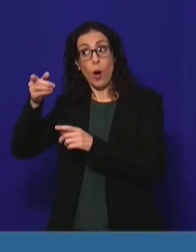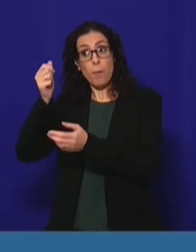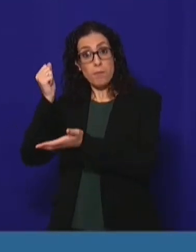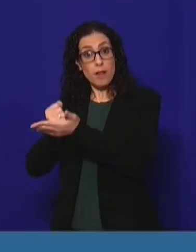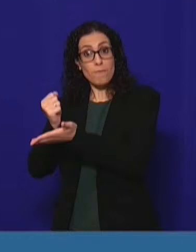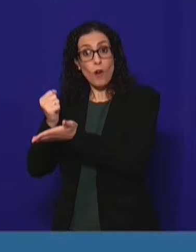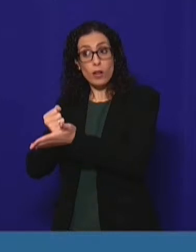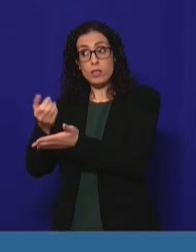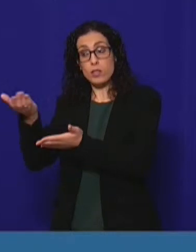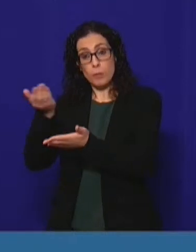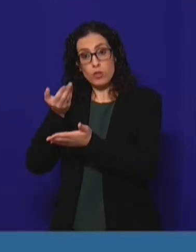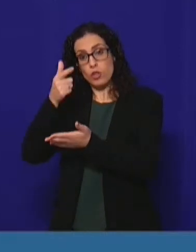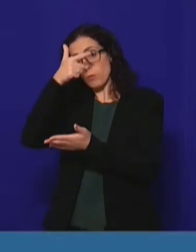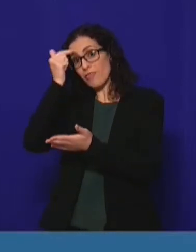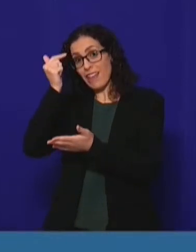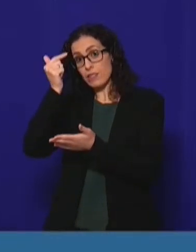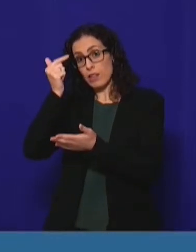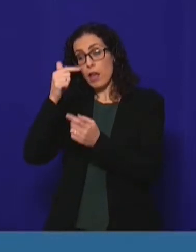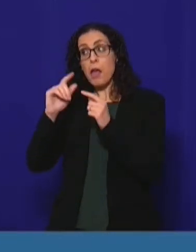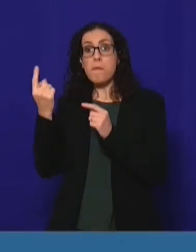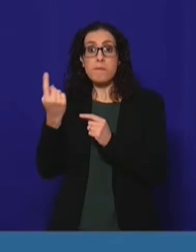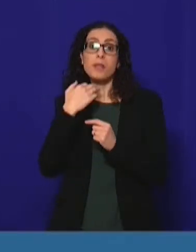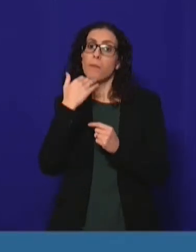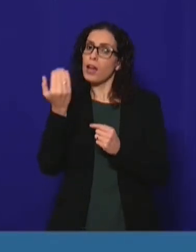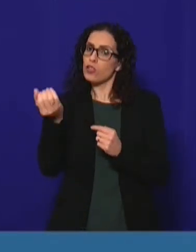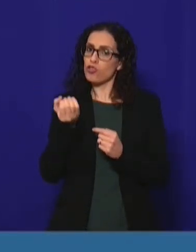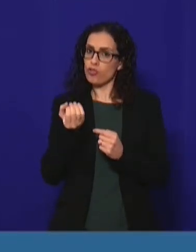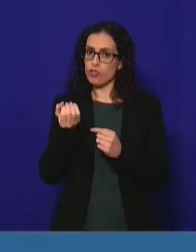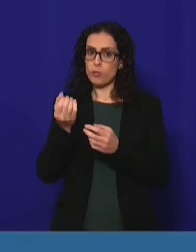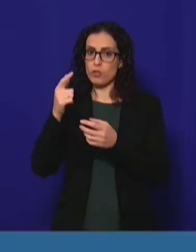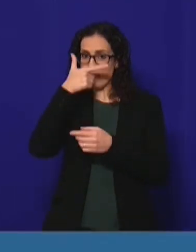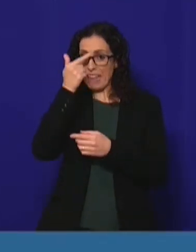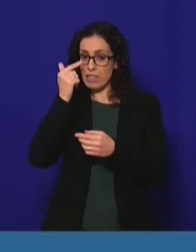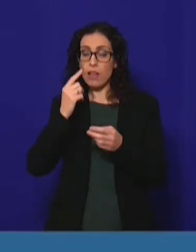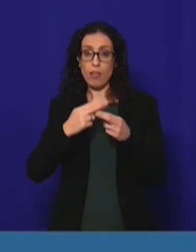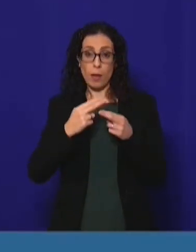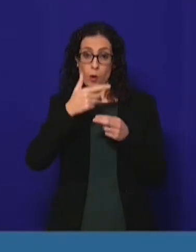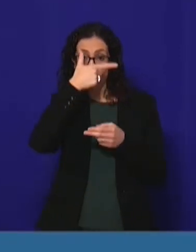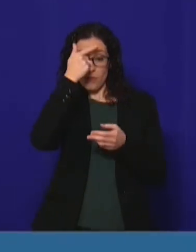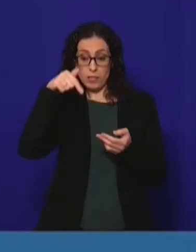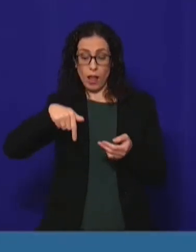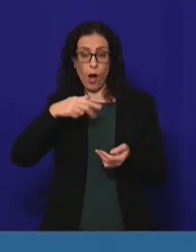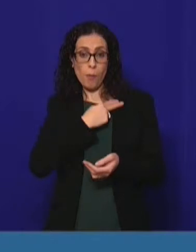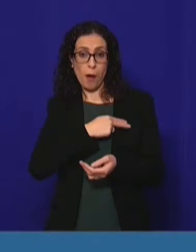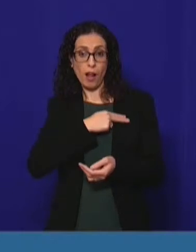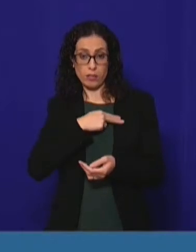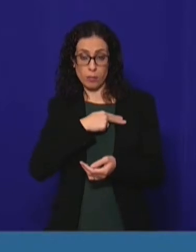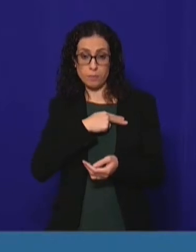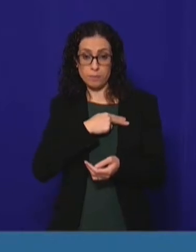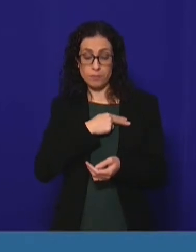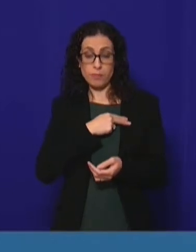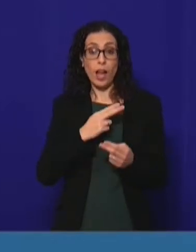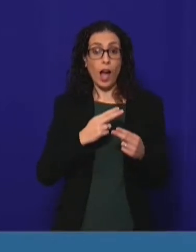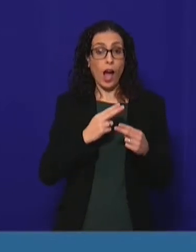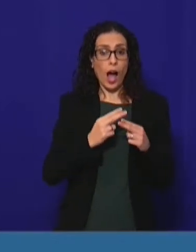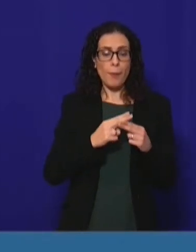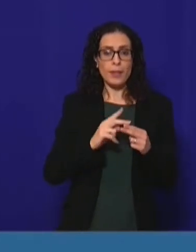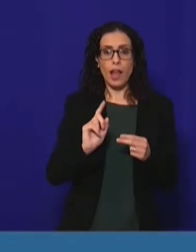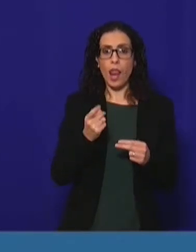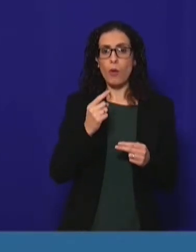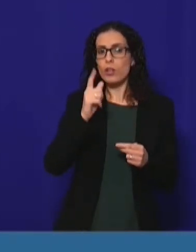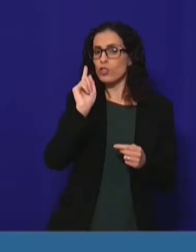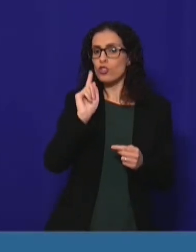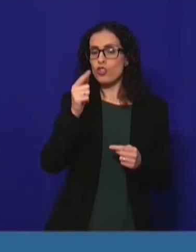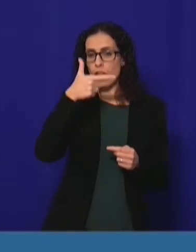ma jġibux aħna nagħmluhom it-test ta' Malta fl-ajruport. Infatti aħna l-ajruport bdejna bir-rapid tests